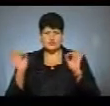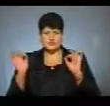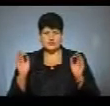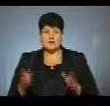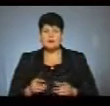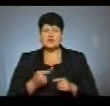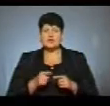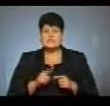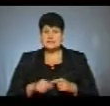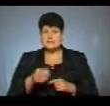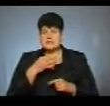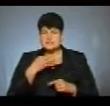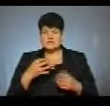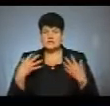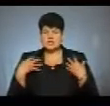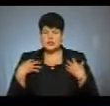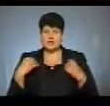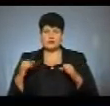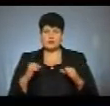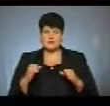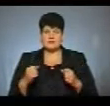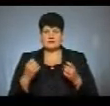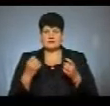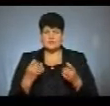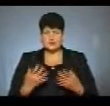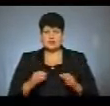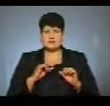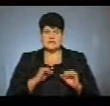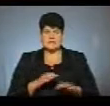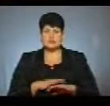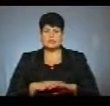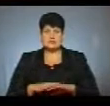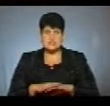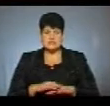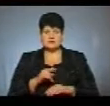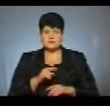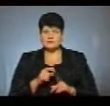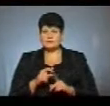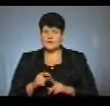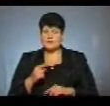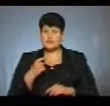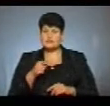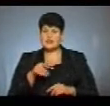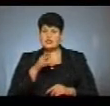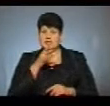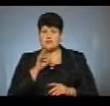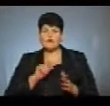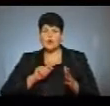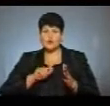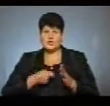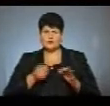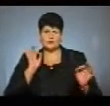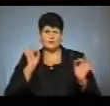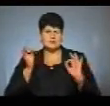Про це повідомив начальник обласного управління цивільного захисту населення Ігор Лівінський. За його словами, у цей час включатимуть сирени.